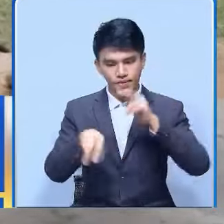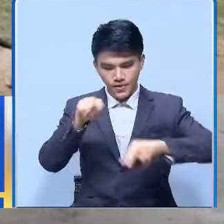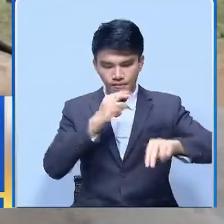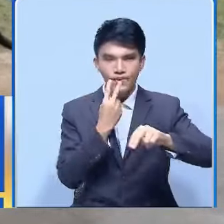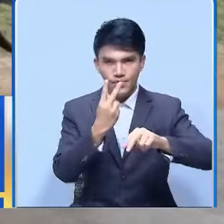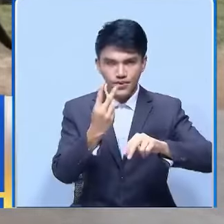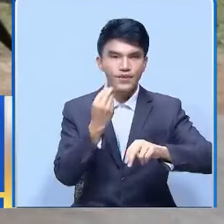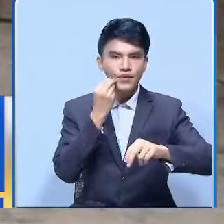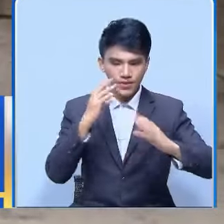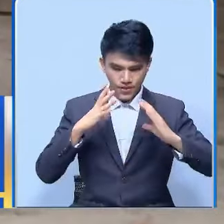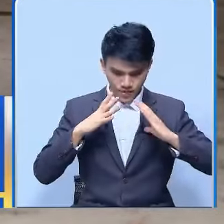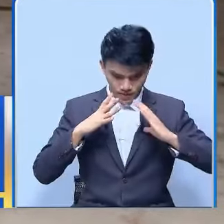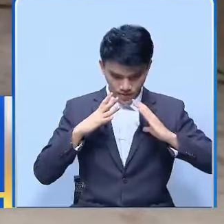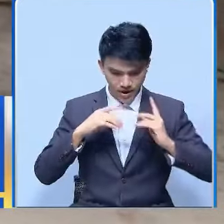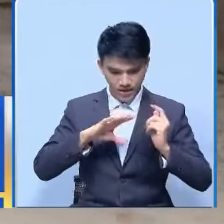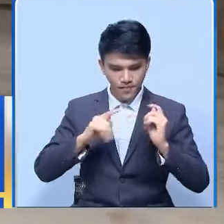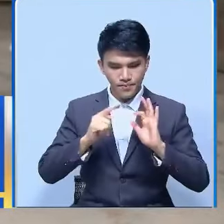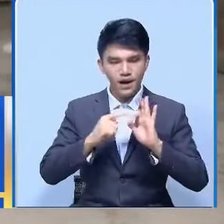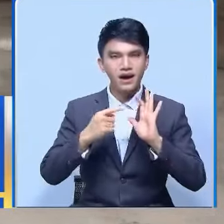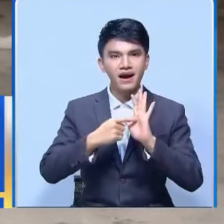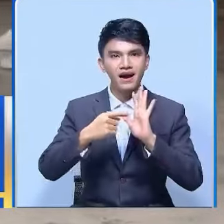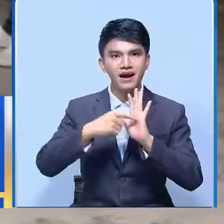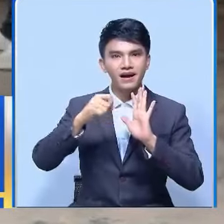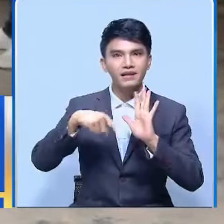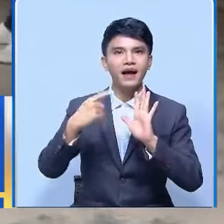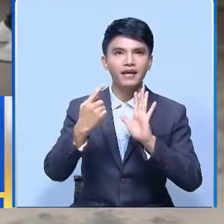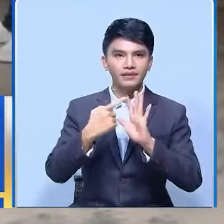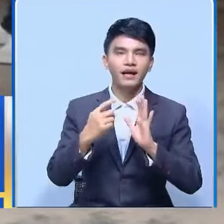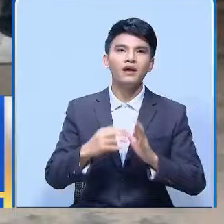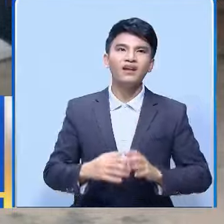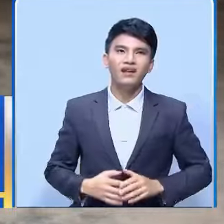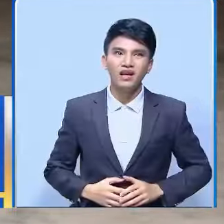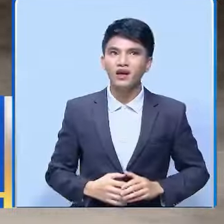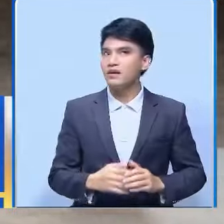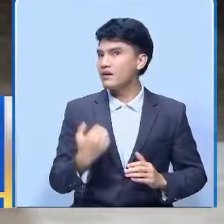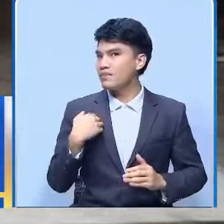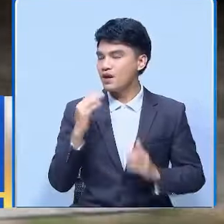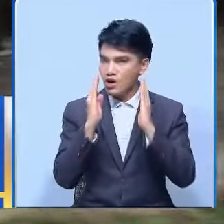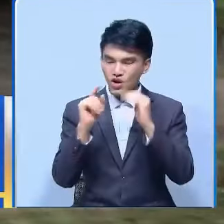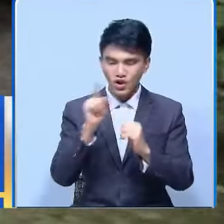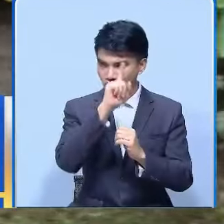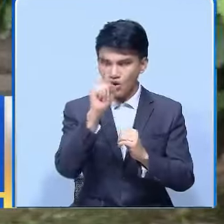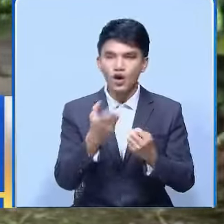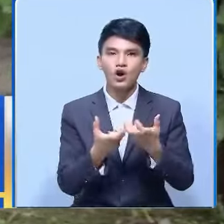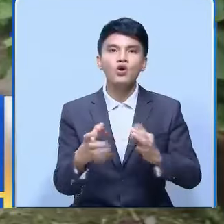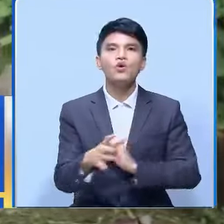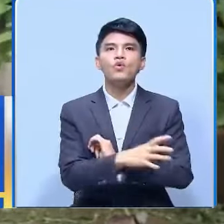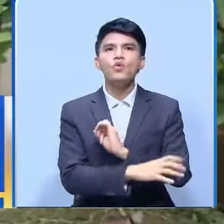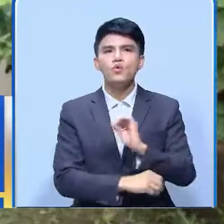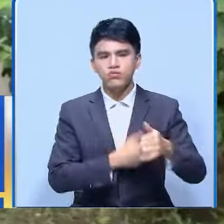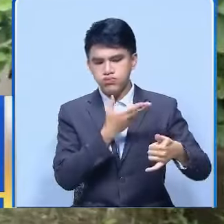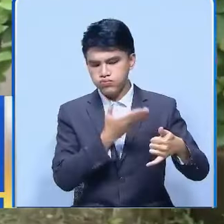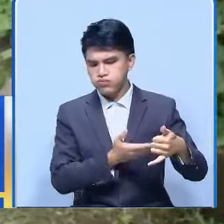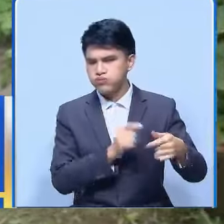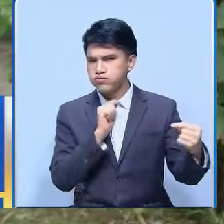สอร์ทแห่งหนึ่งในตำบลสองพี่น้องอำเภอท่าแซะหลังมีพลเมืองดีแจ้งว่ามีผู้ต้องสงสัยในคดีลักทรัพย์ลักษณะตรงกับที่มีการ